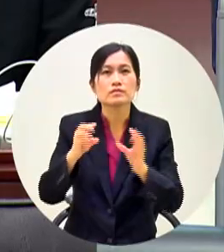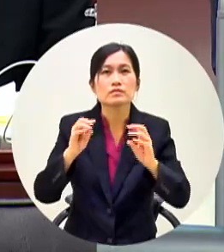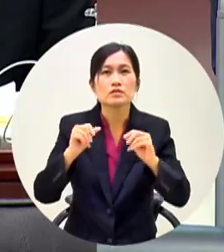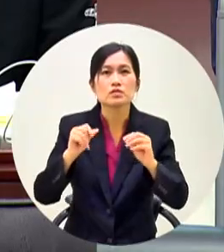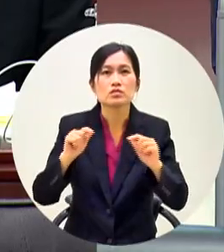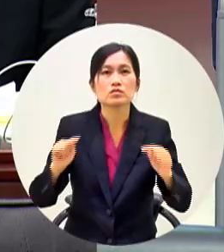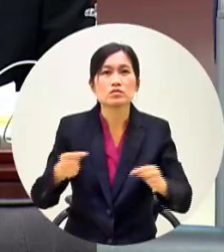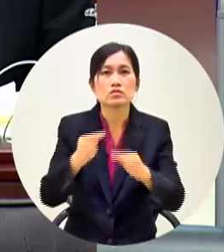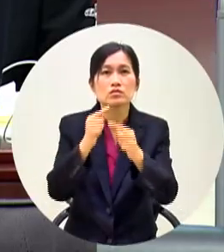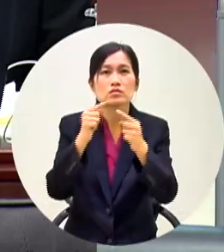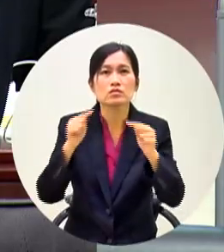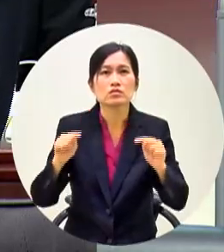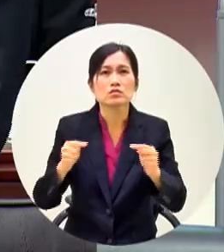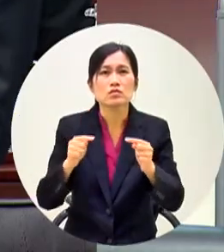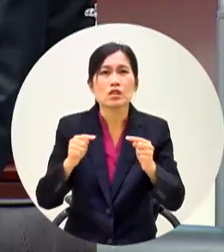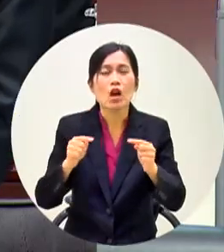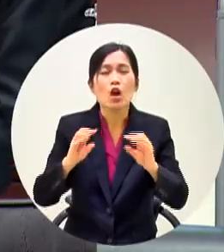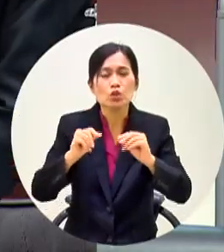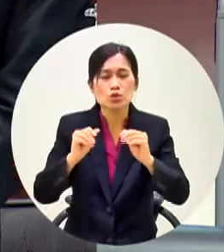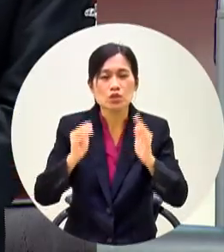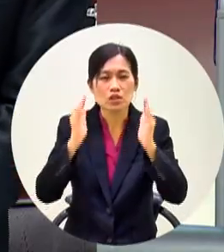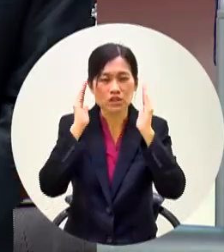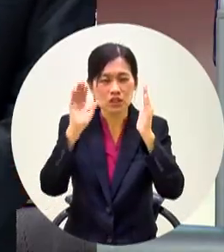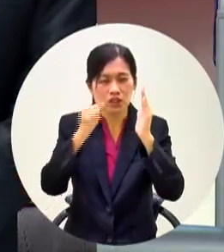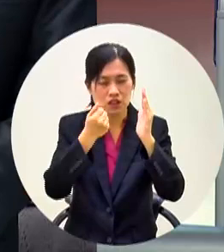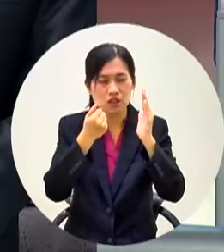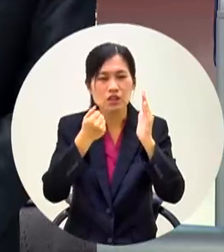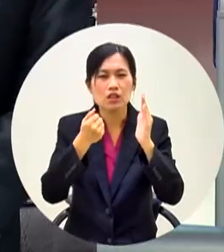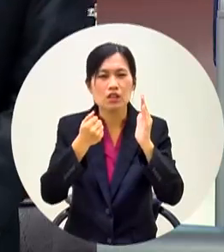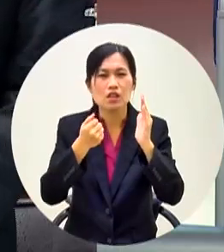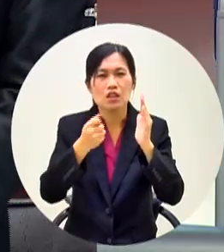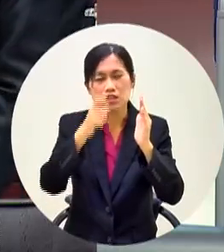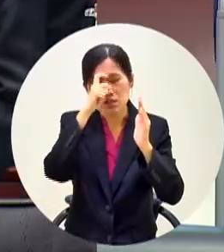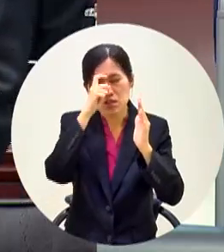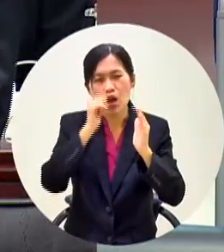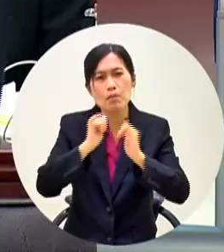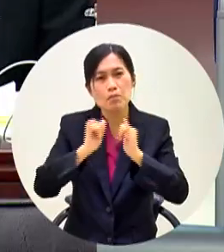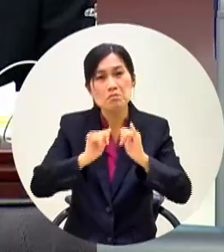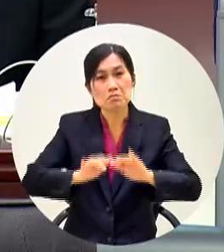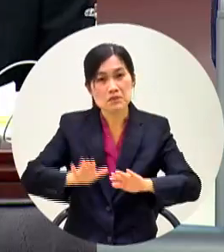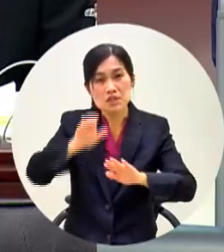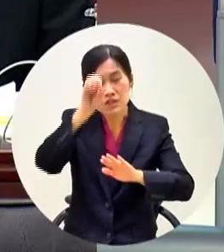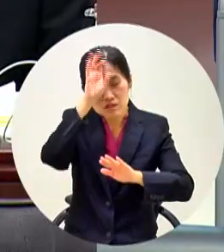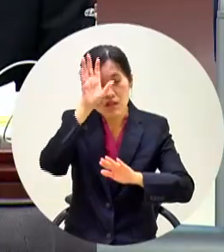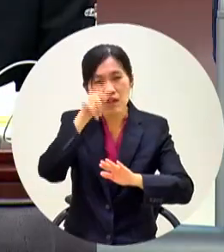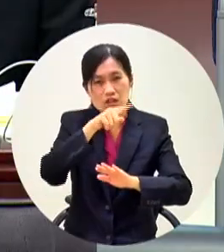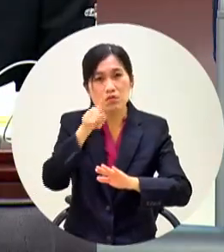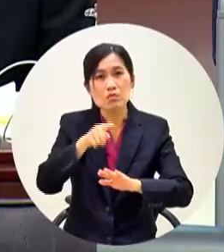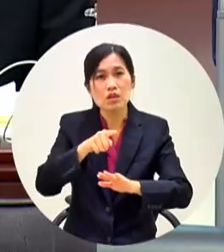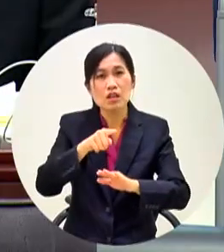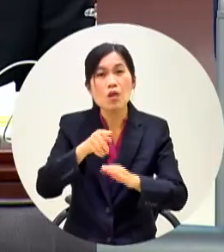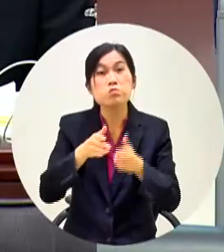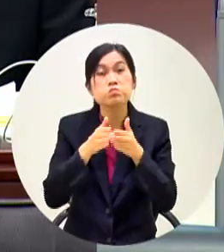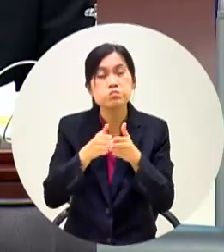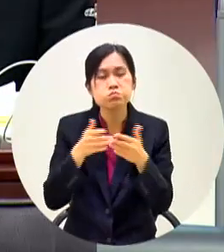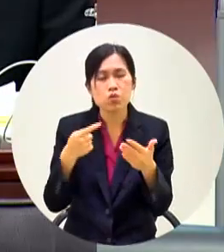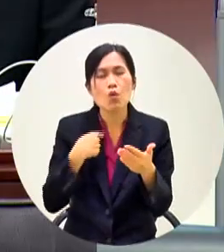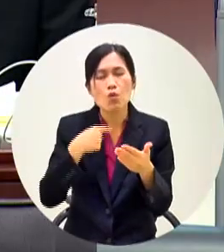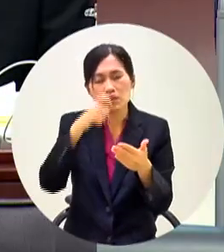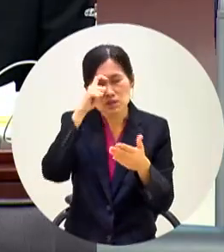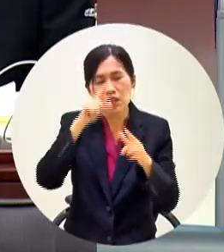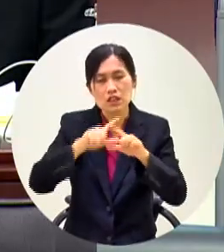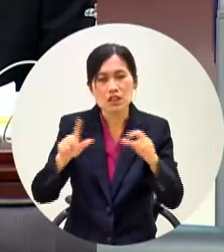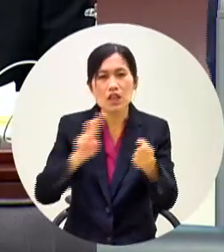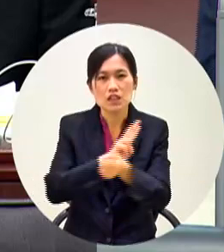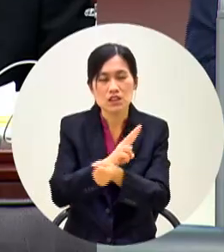党一直喊的啦，那所以我也希望土地正义能够在大林埔能够看得见。那所以其他的部分